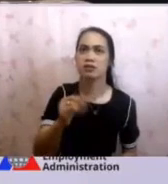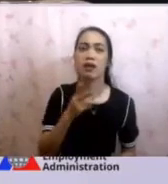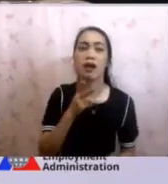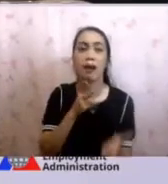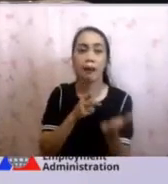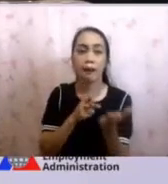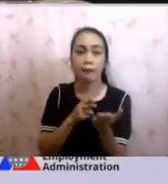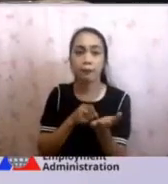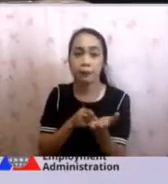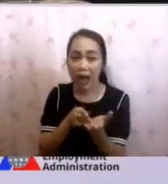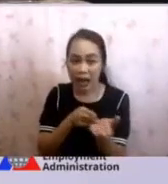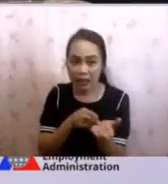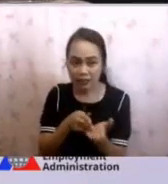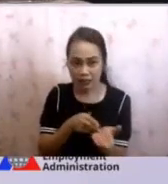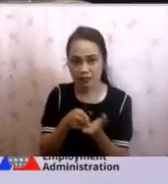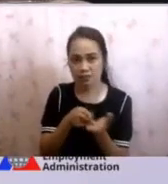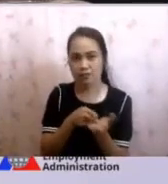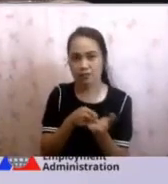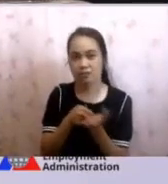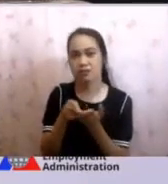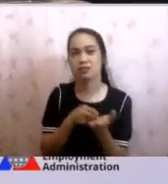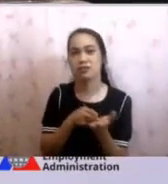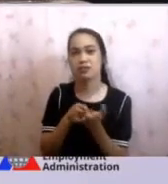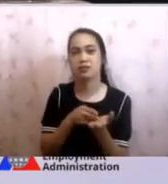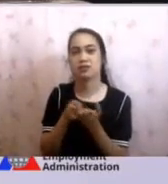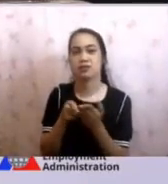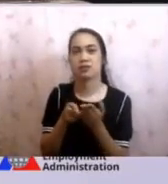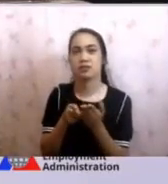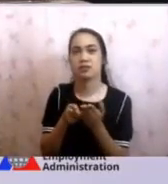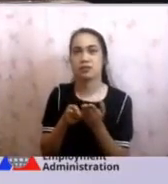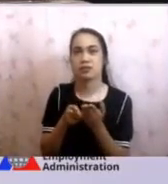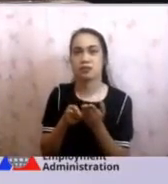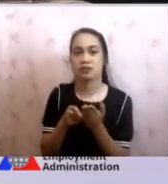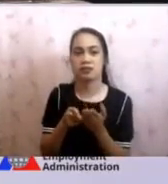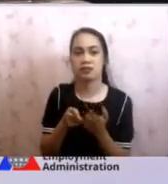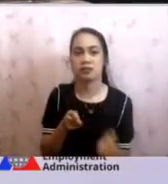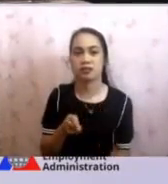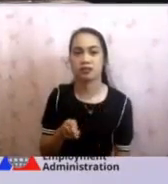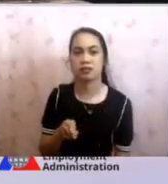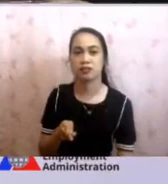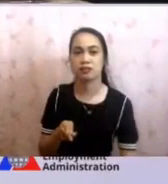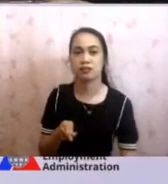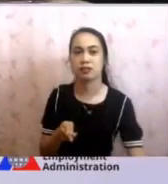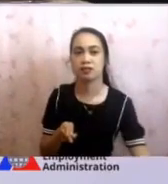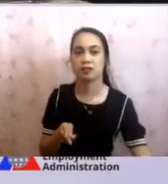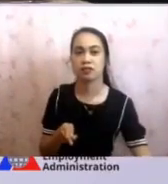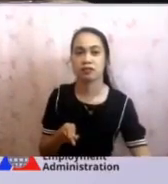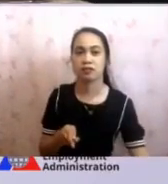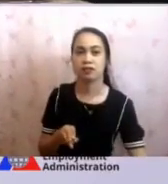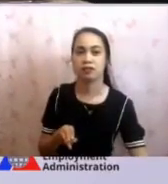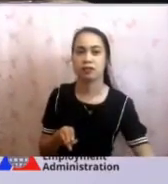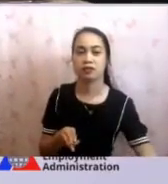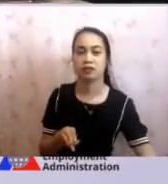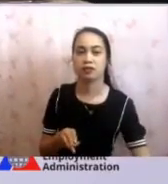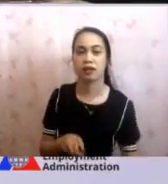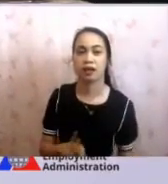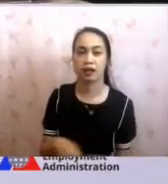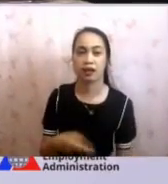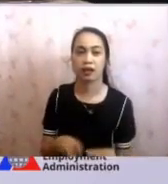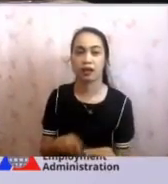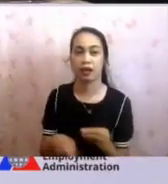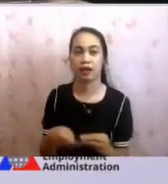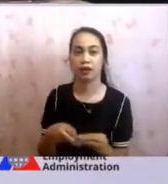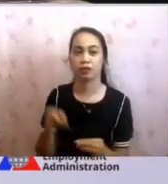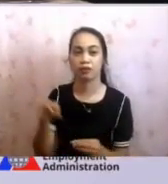resume. Number one, be honest. Okay, there are some applicants that I've encountered before